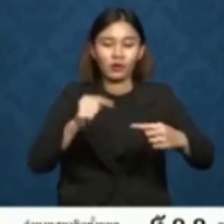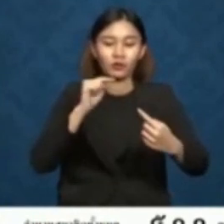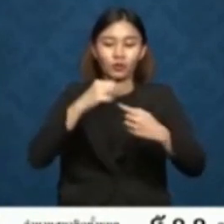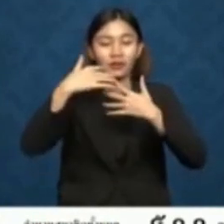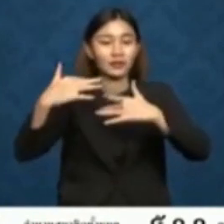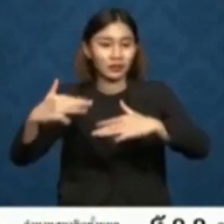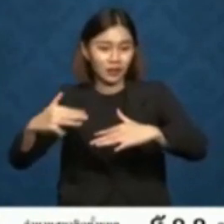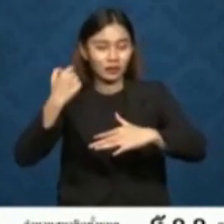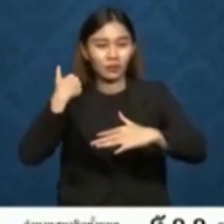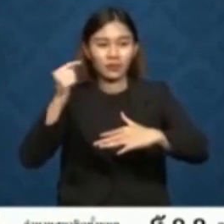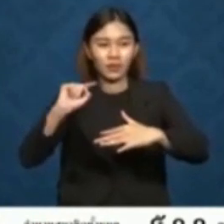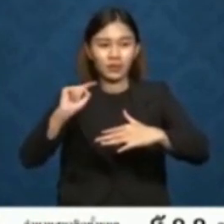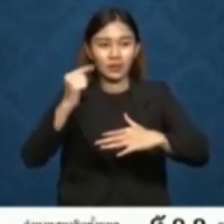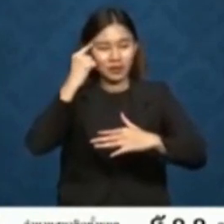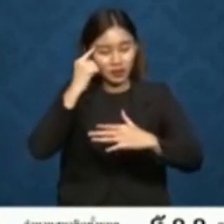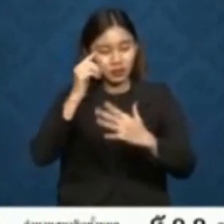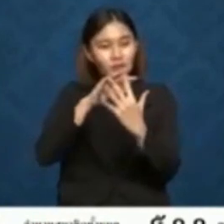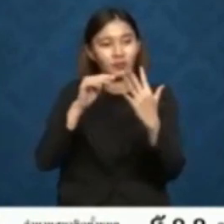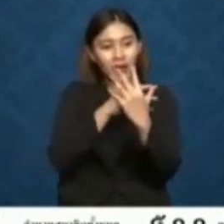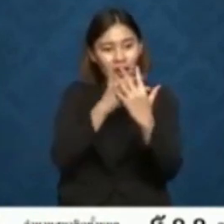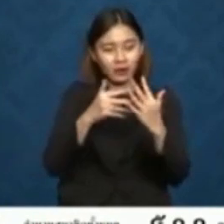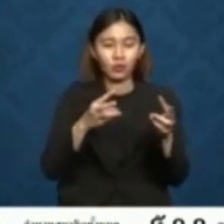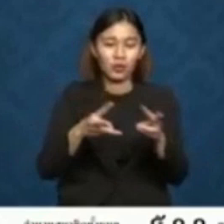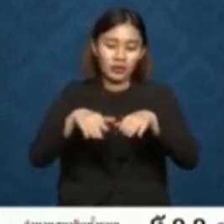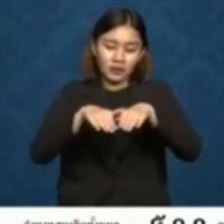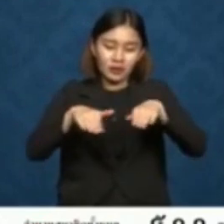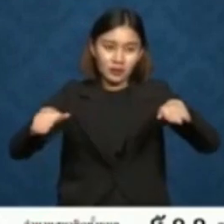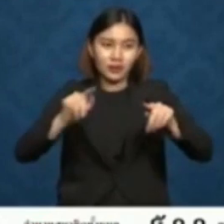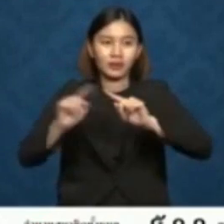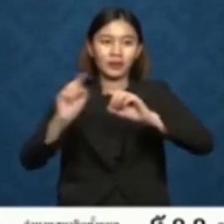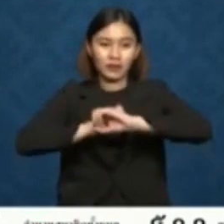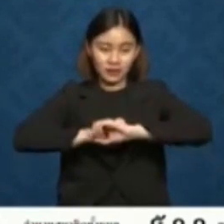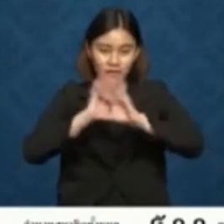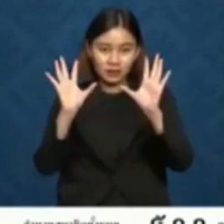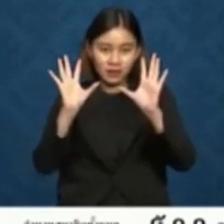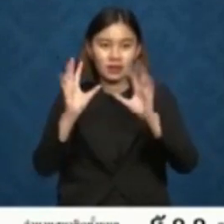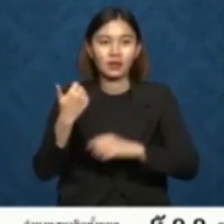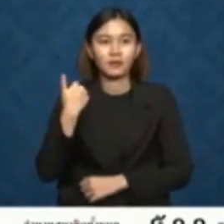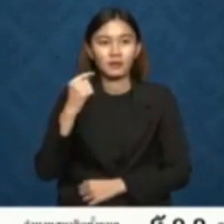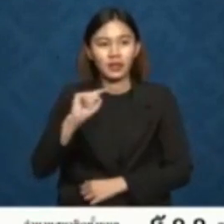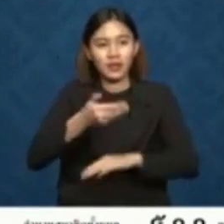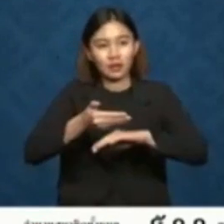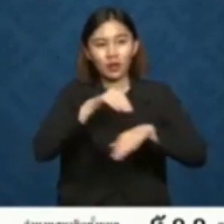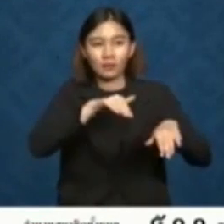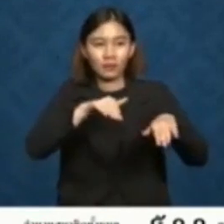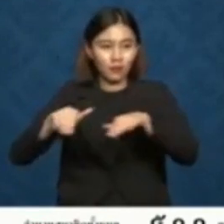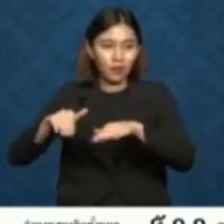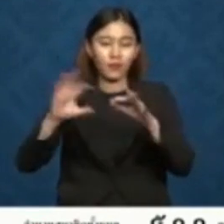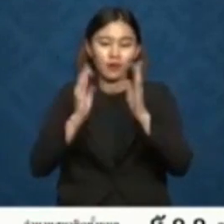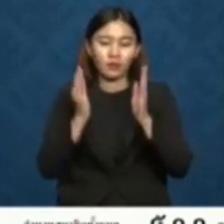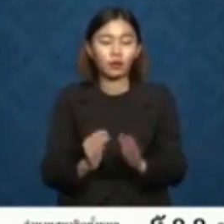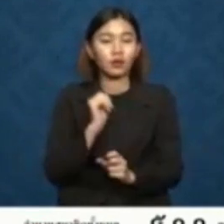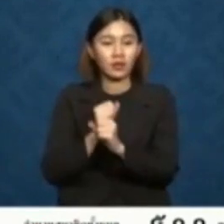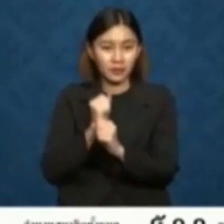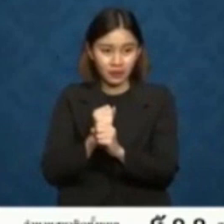ครับน้ำมันรั่วไหลลงสู่ทะเลเนี่ยที่เกิดขึ้นครับท่านประธานควรมีการวางแนวทางแล้วก็มาตรการที่ชัดเจนนะ